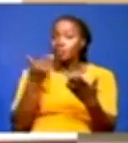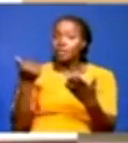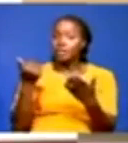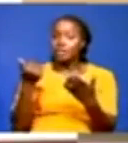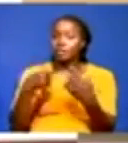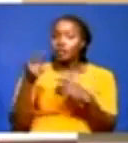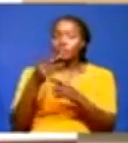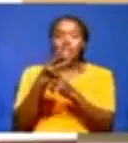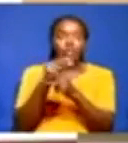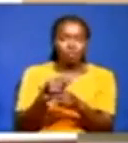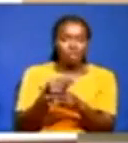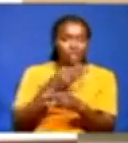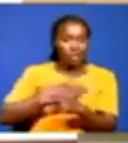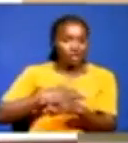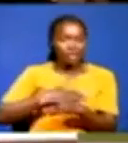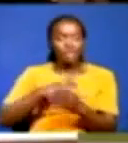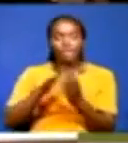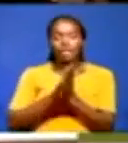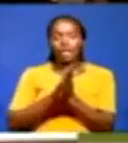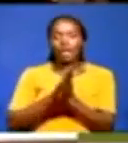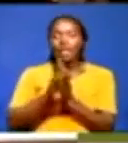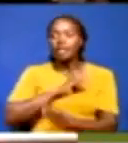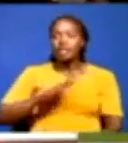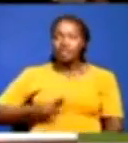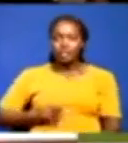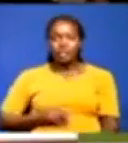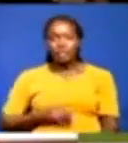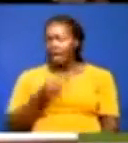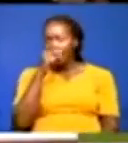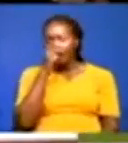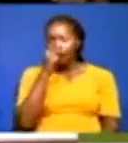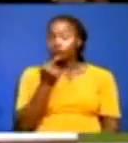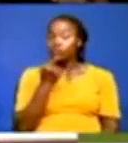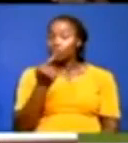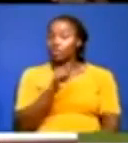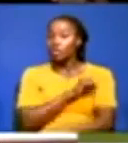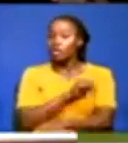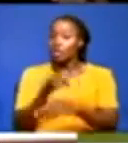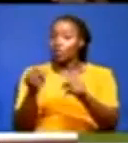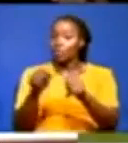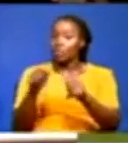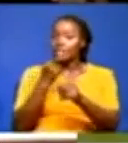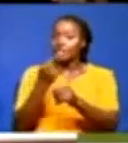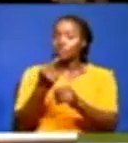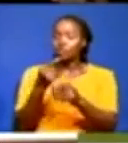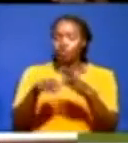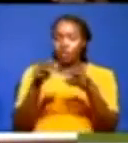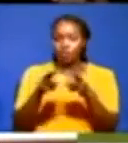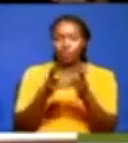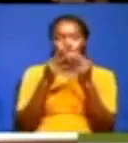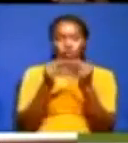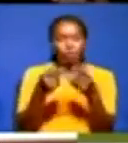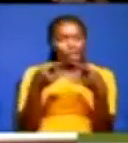hisabati, sayansi na somo la kidini. I wish to direct the quality assurance and the standards to find ways of addressing the